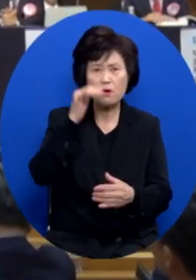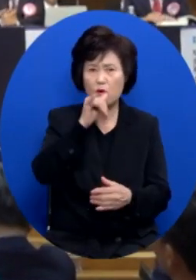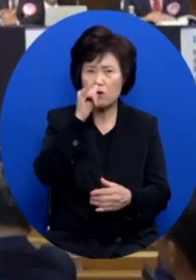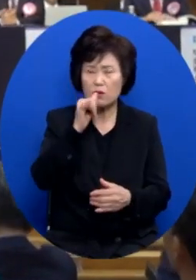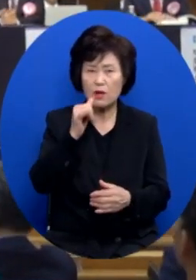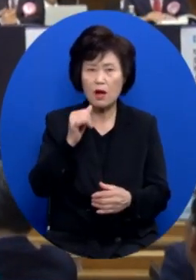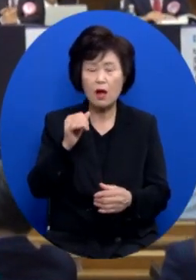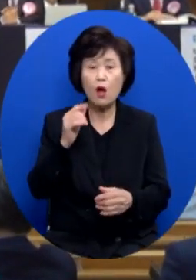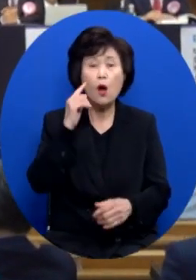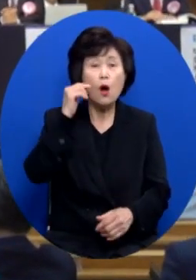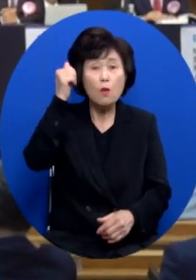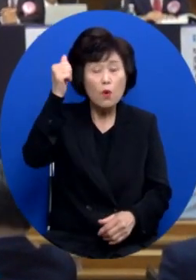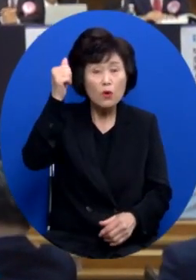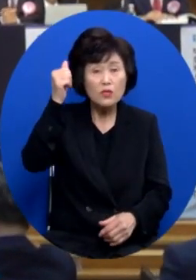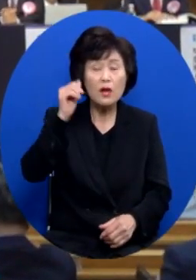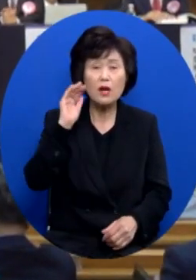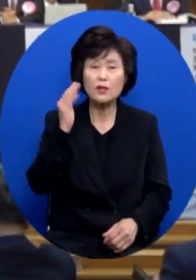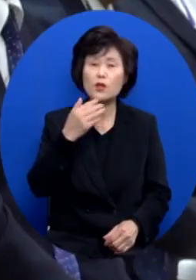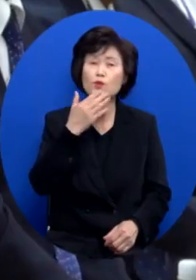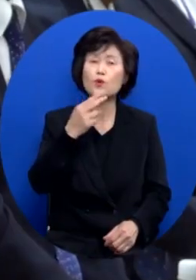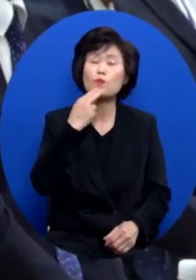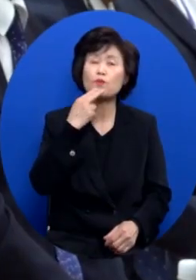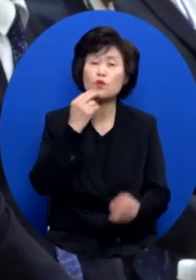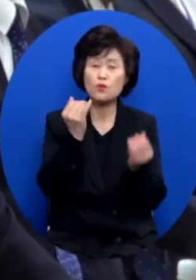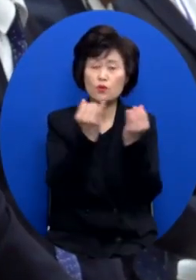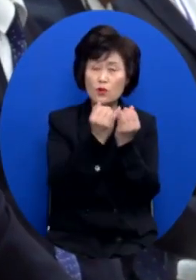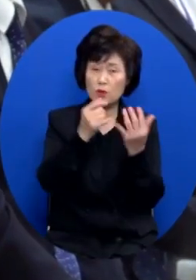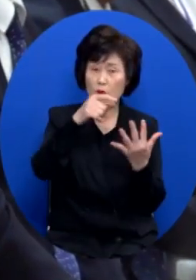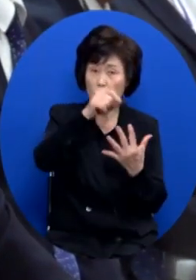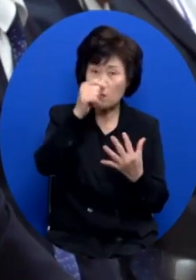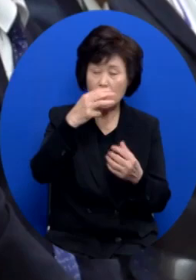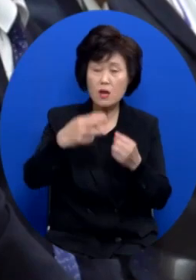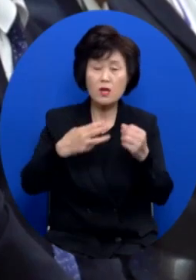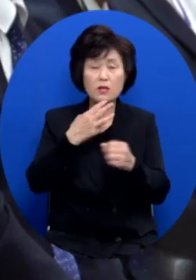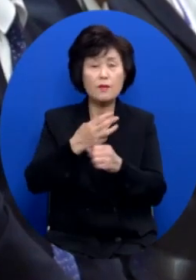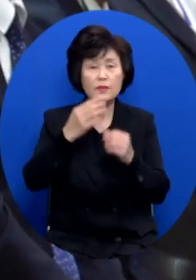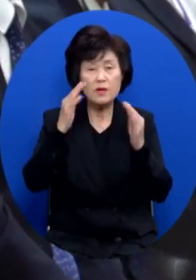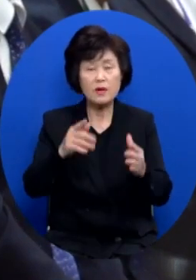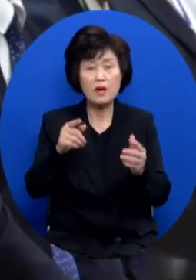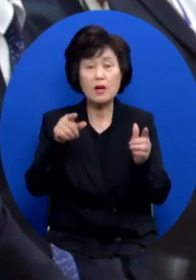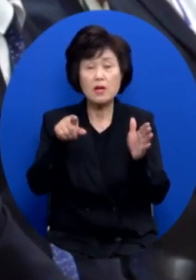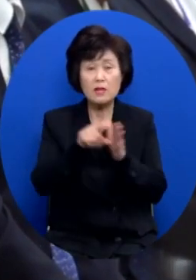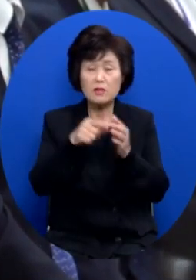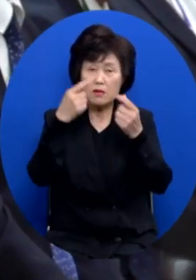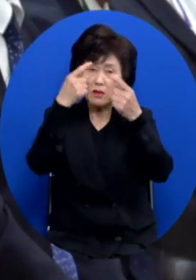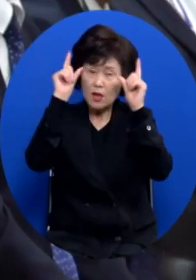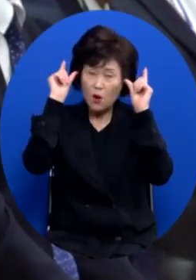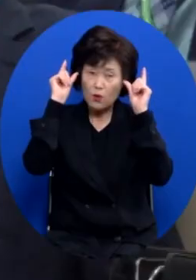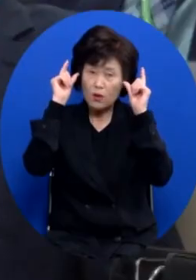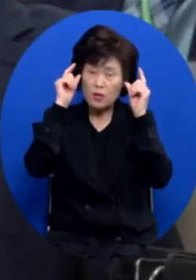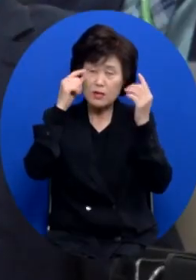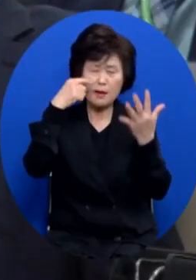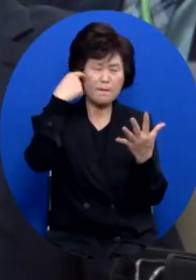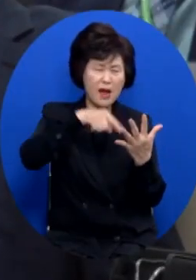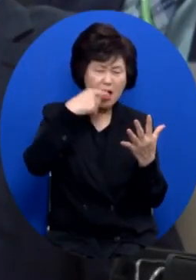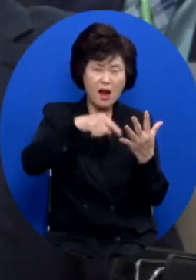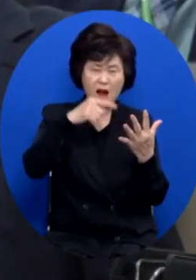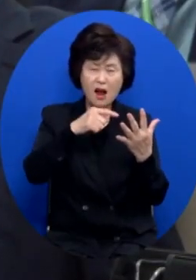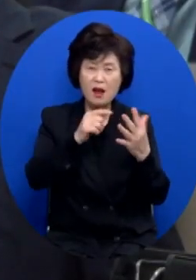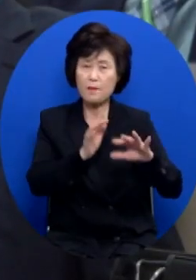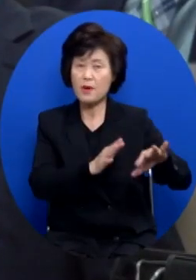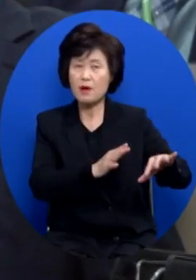후보생이 될 수 없는 여성을 뽑아서 3년 동안 신학대학원에서 가르치고는 내 팽개 쳤다 뭐 이런 지적까지